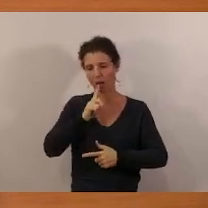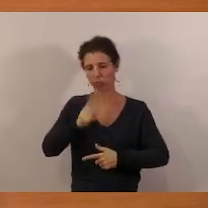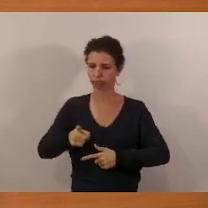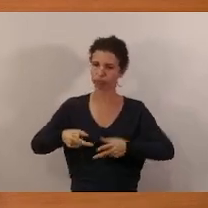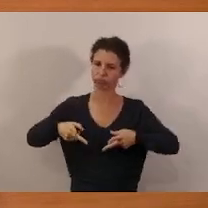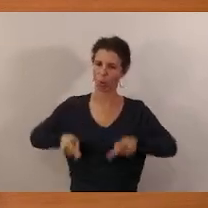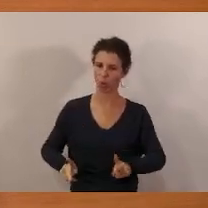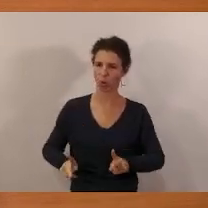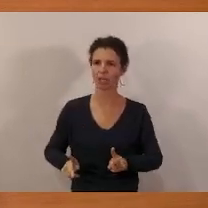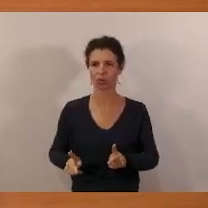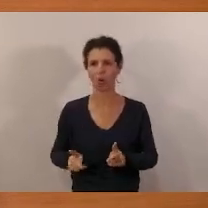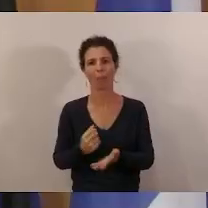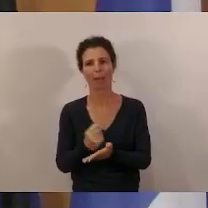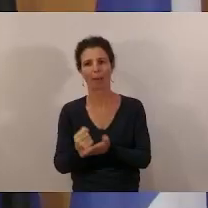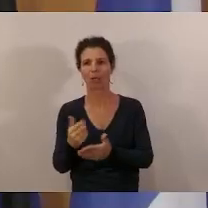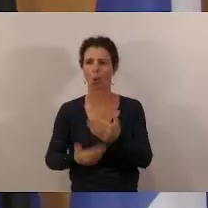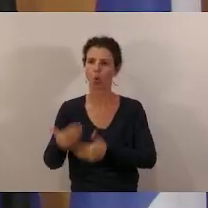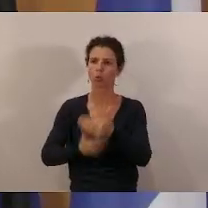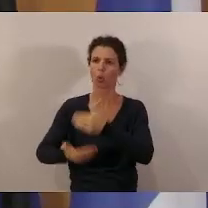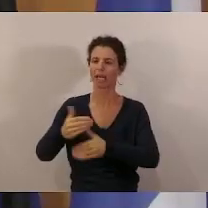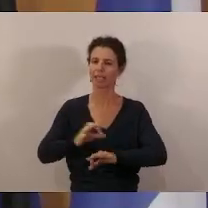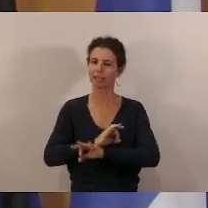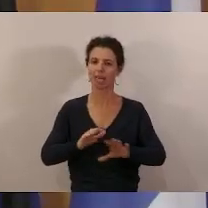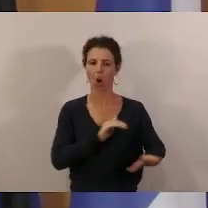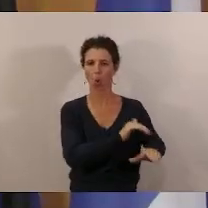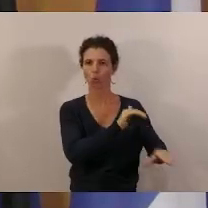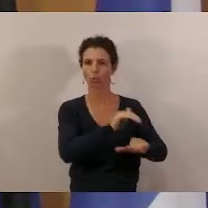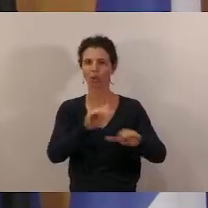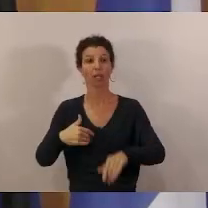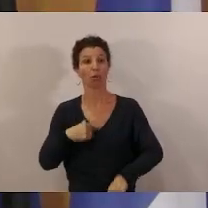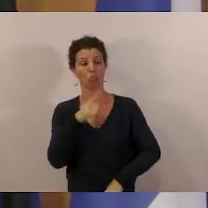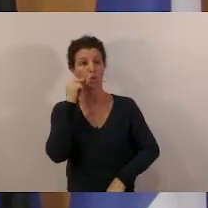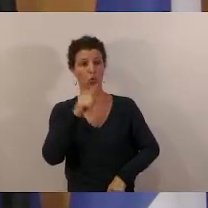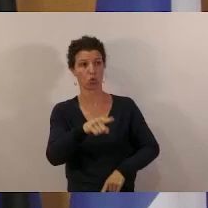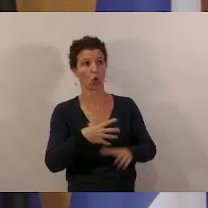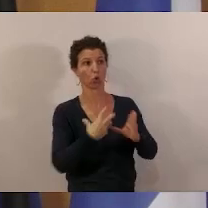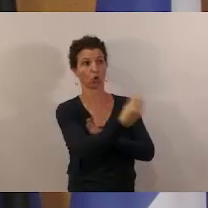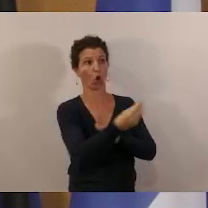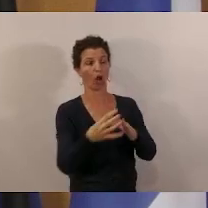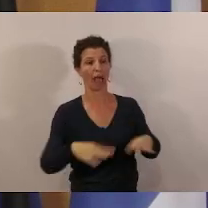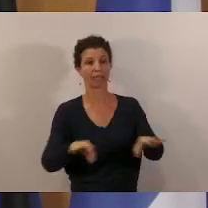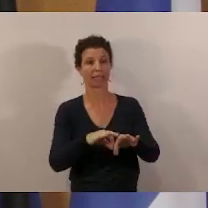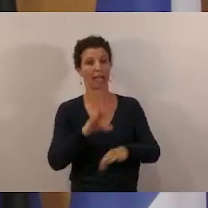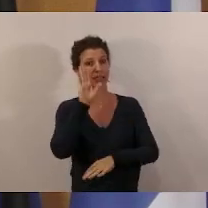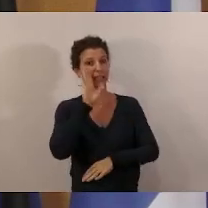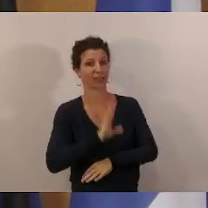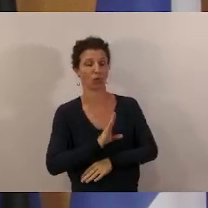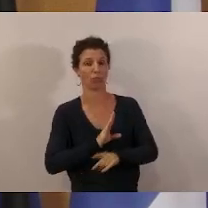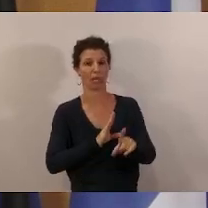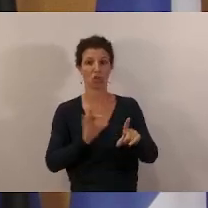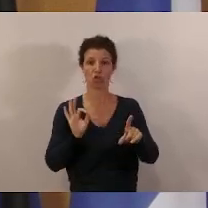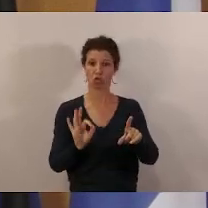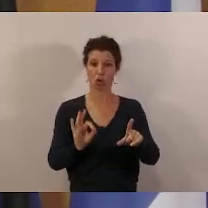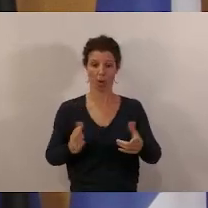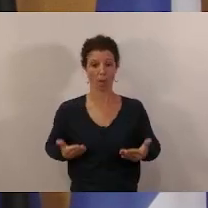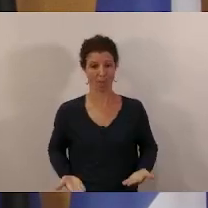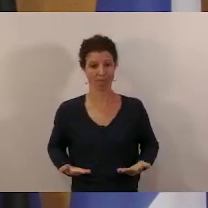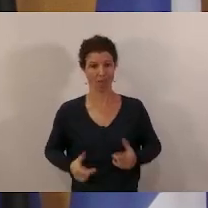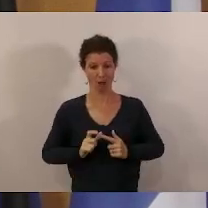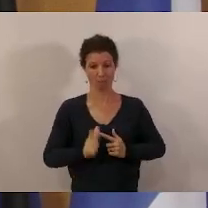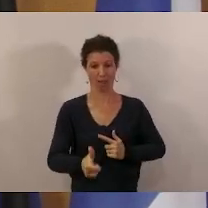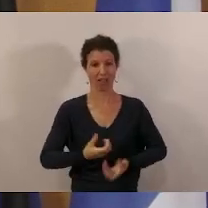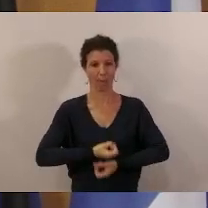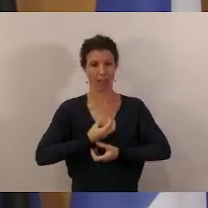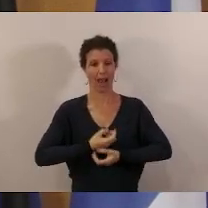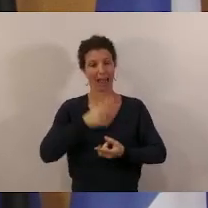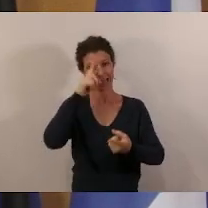Alors, justement, monsieur, vous sortez de la salle, s'il vous plaît. On allait justement parler du jardin Corderie